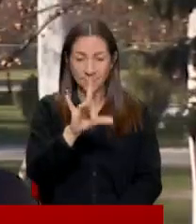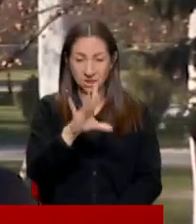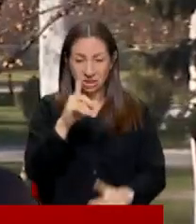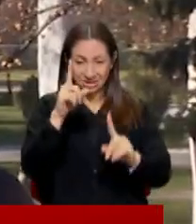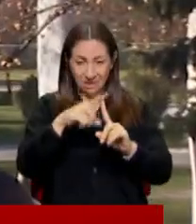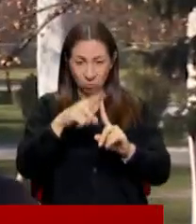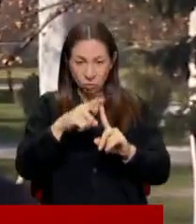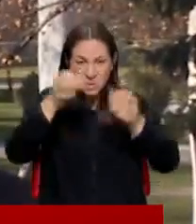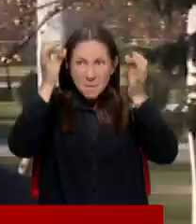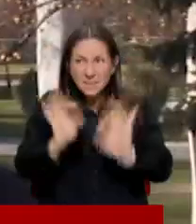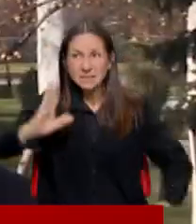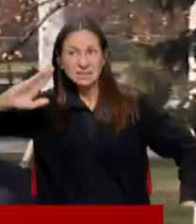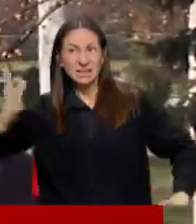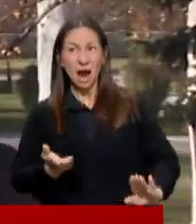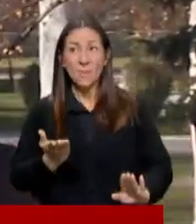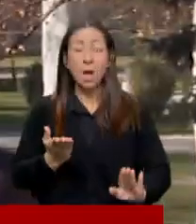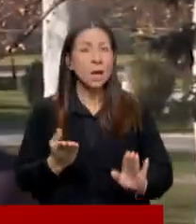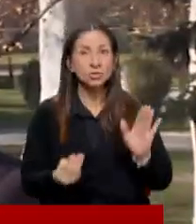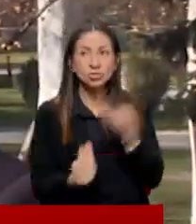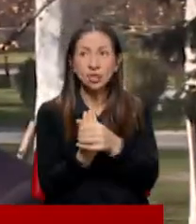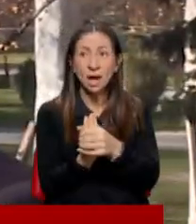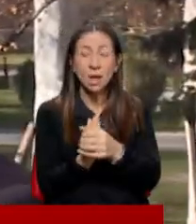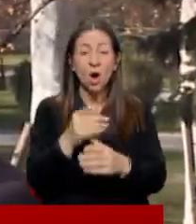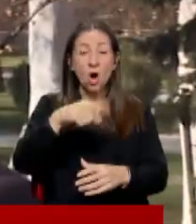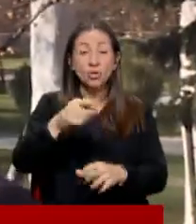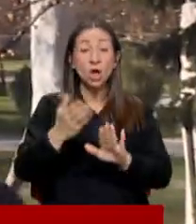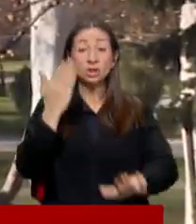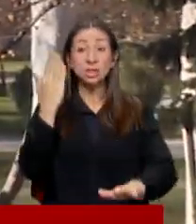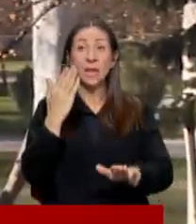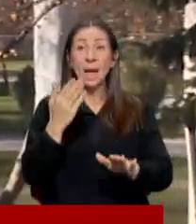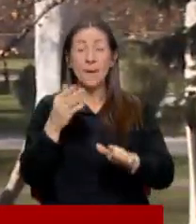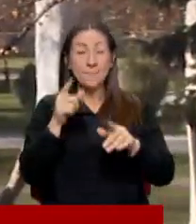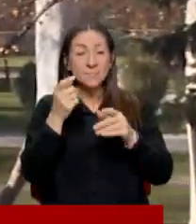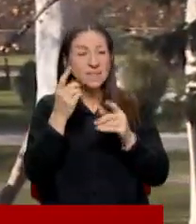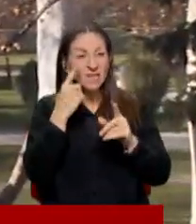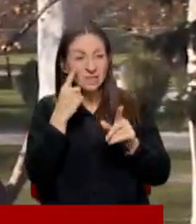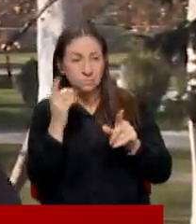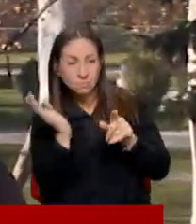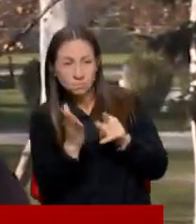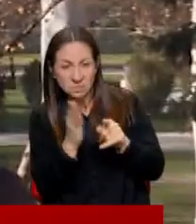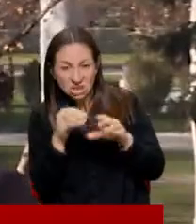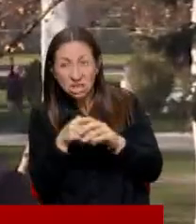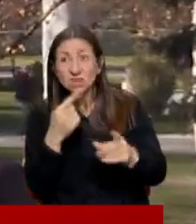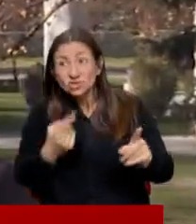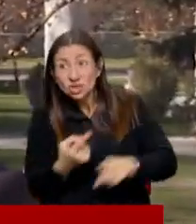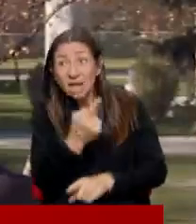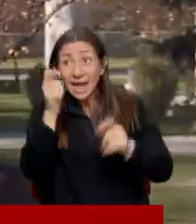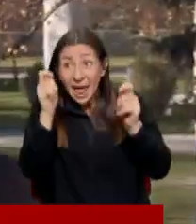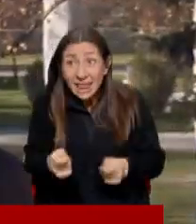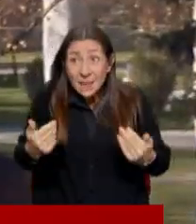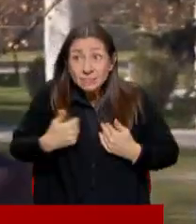Temmuz hain darbe sürecinde gün yüzüne çıkan, ondan öncesinde paralel devlet yapılanması diye şikayet